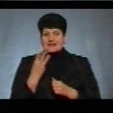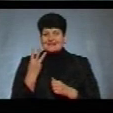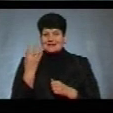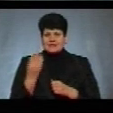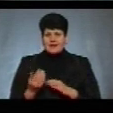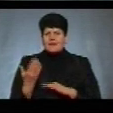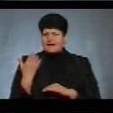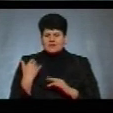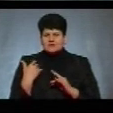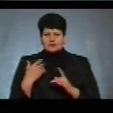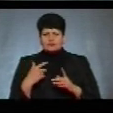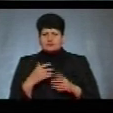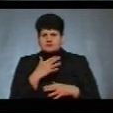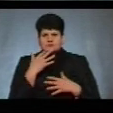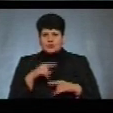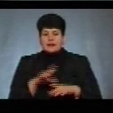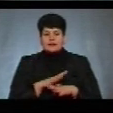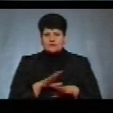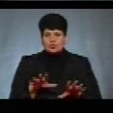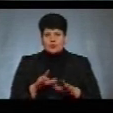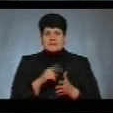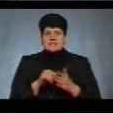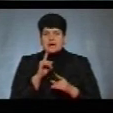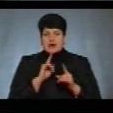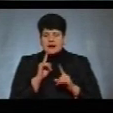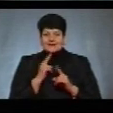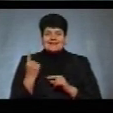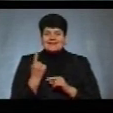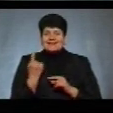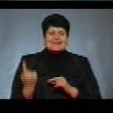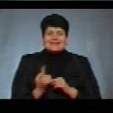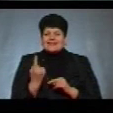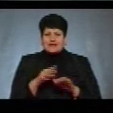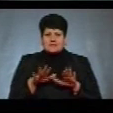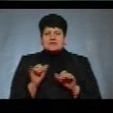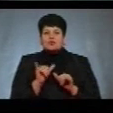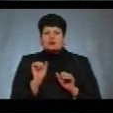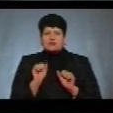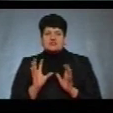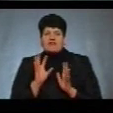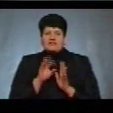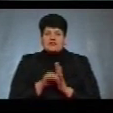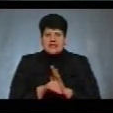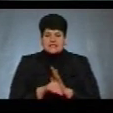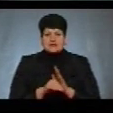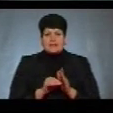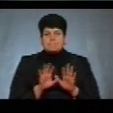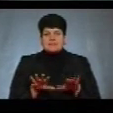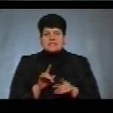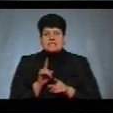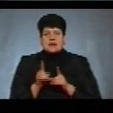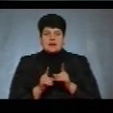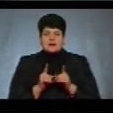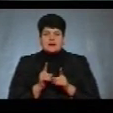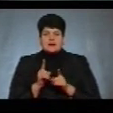каже, ажіотажу не було. Міськрада – єдине місце в Тернополі, де можна внести себе у список виборців і тимчасово змінити місце голосування. Для